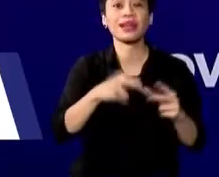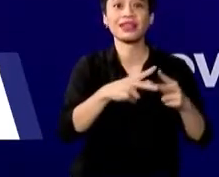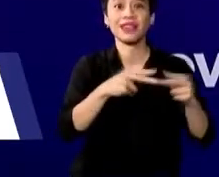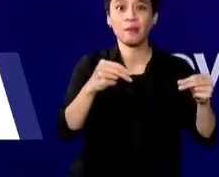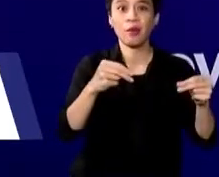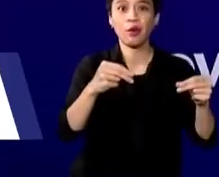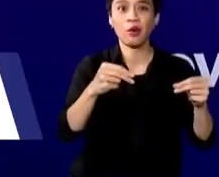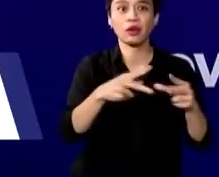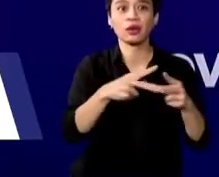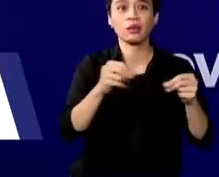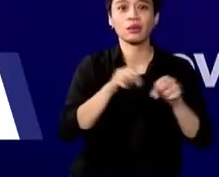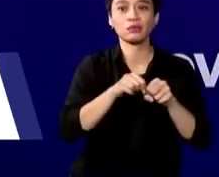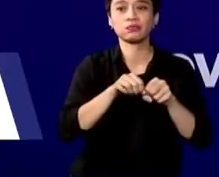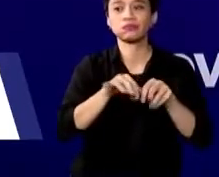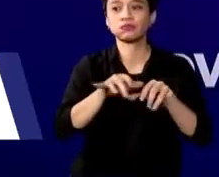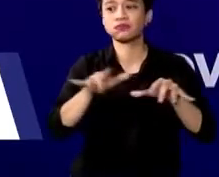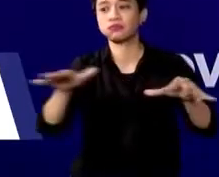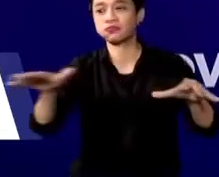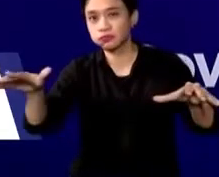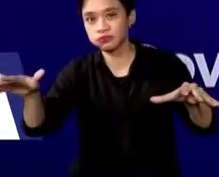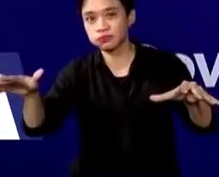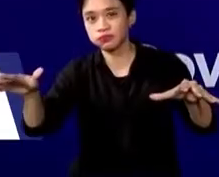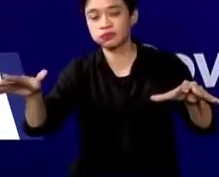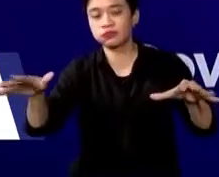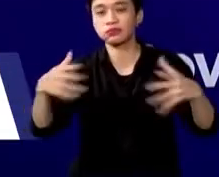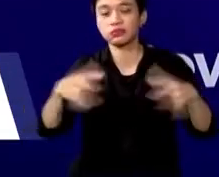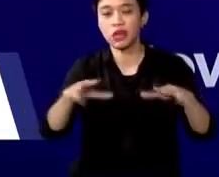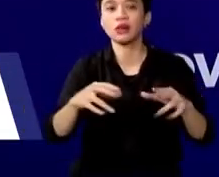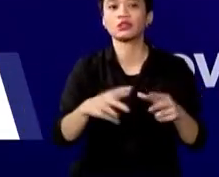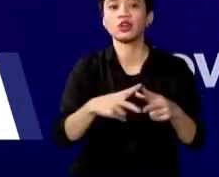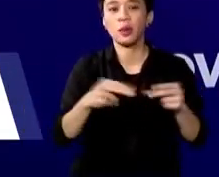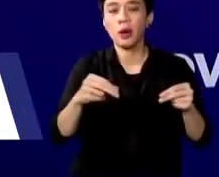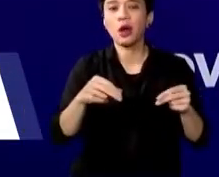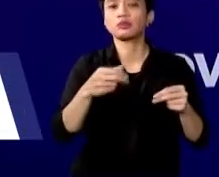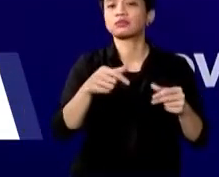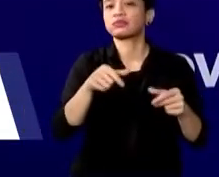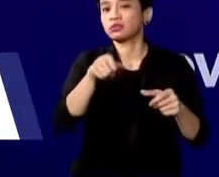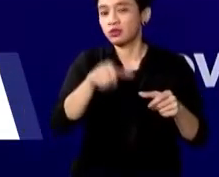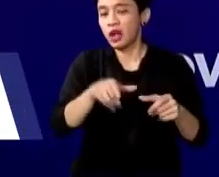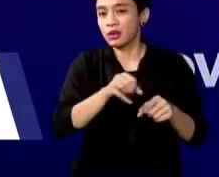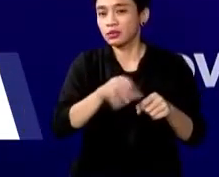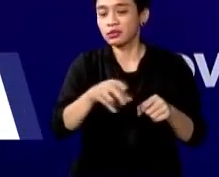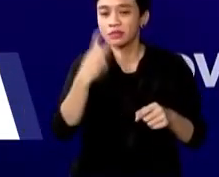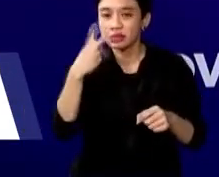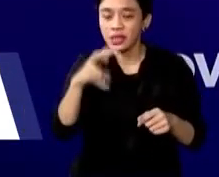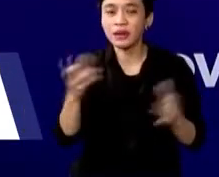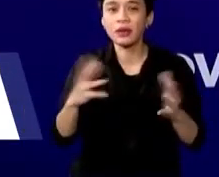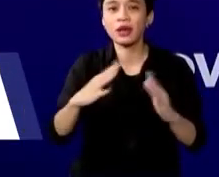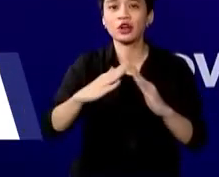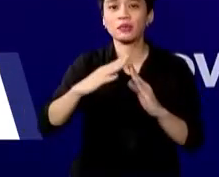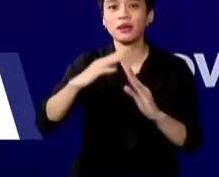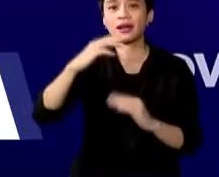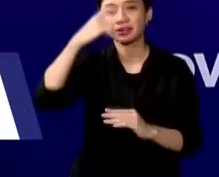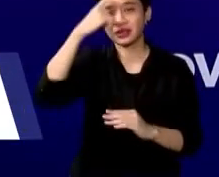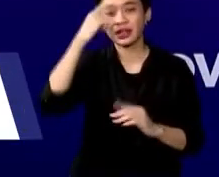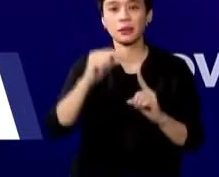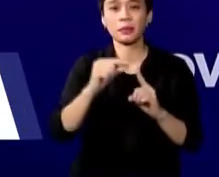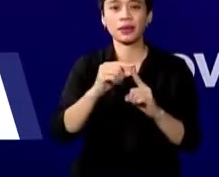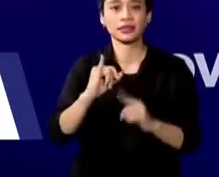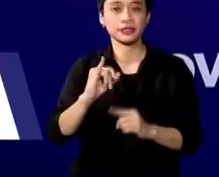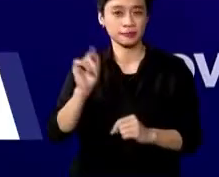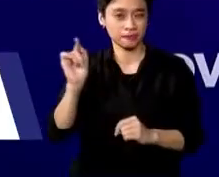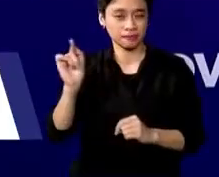kemudian masuk dan ditegakkan diagnosisnya di rspi suliantti Suroso dan sejak itu secara beruntun